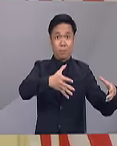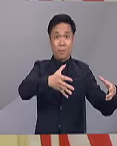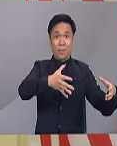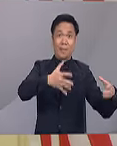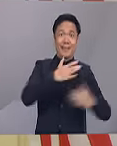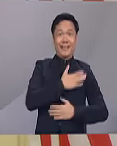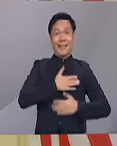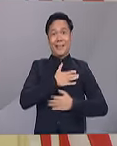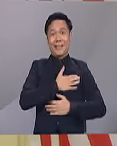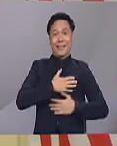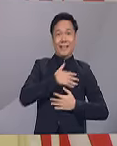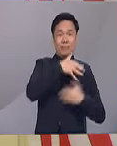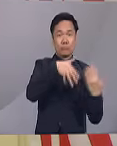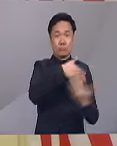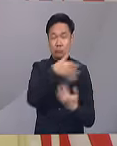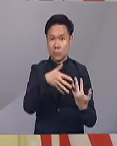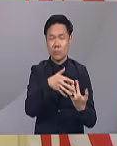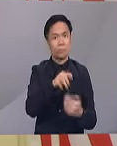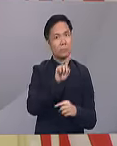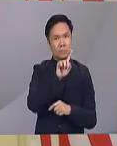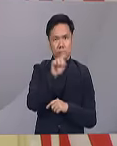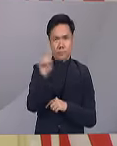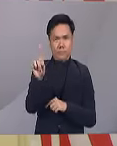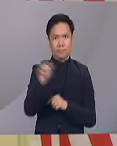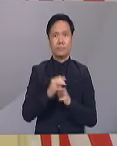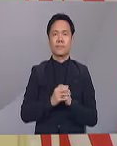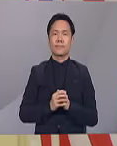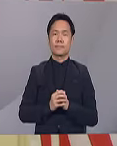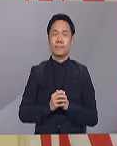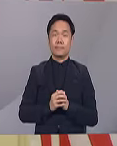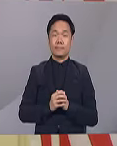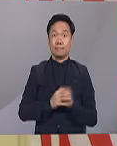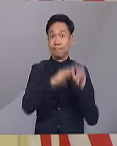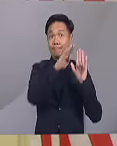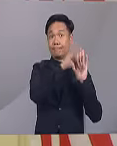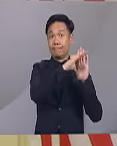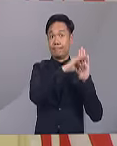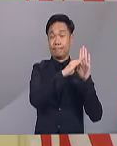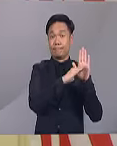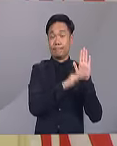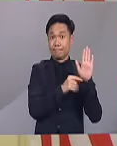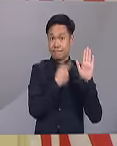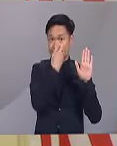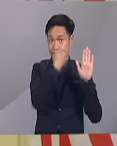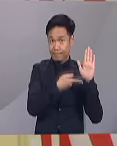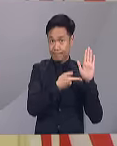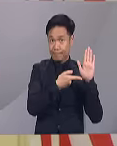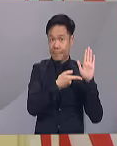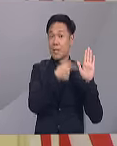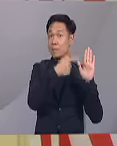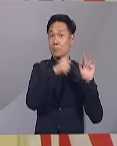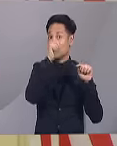tidak dibenarkan. Di dalam senarai list ataupun senarai larangan ataupun negatif